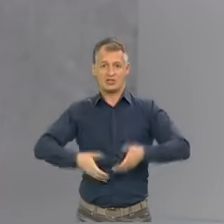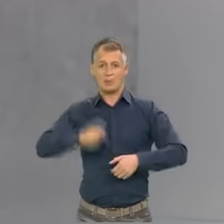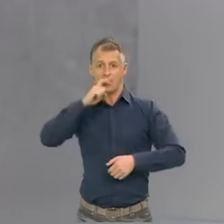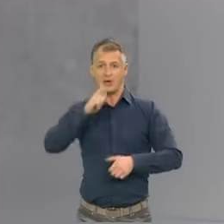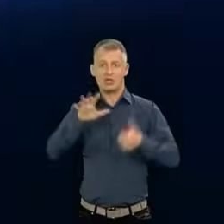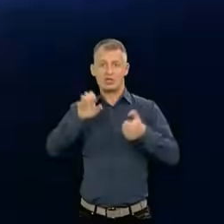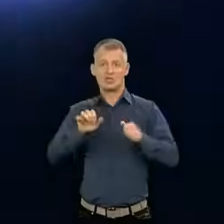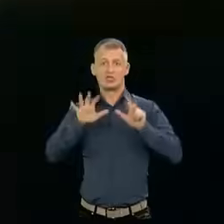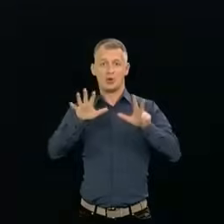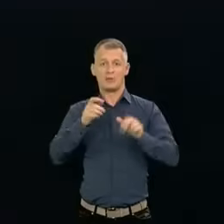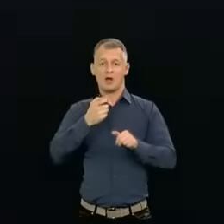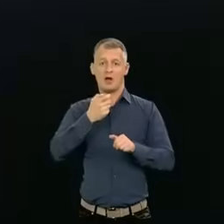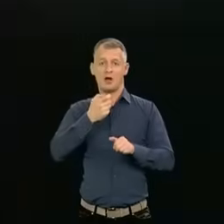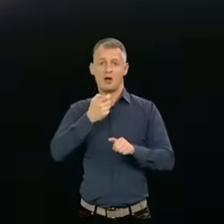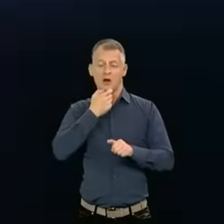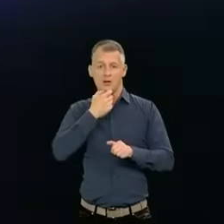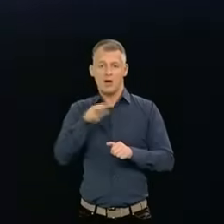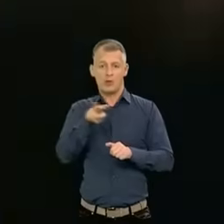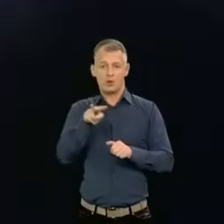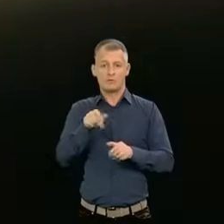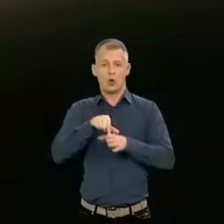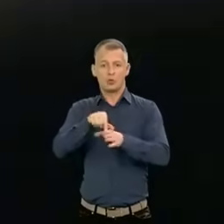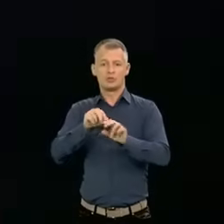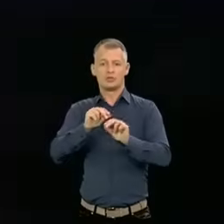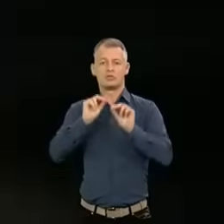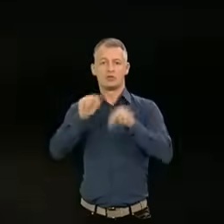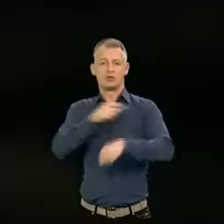68 amândoi au fost duși în stare gravă la